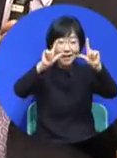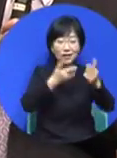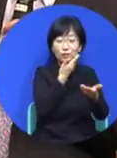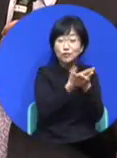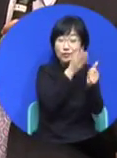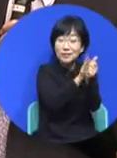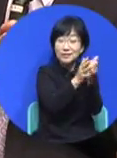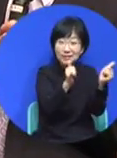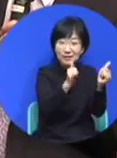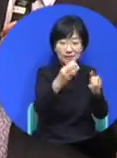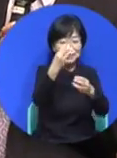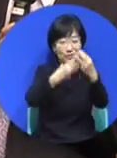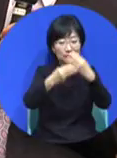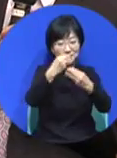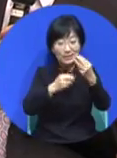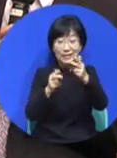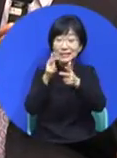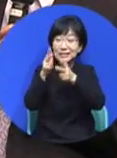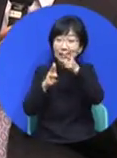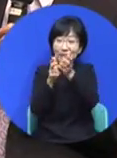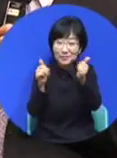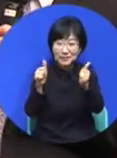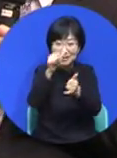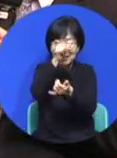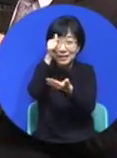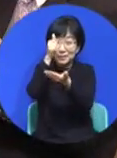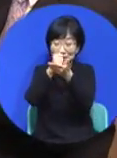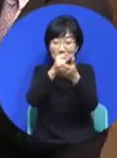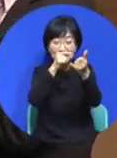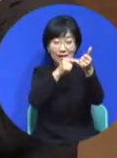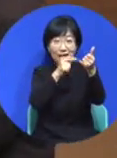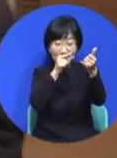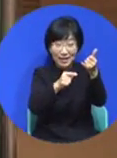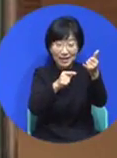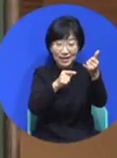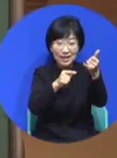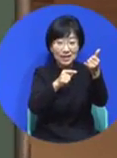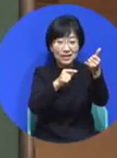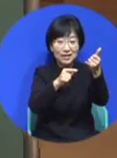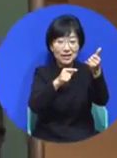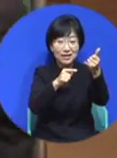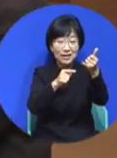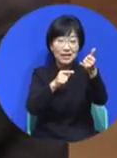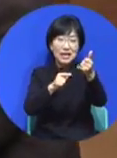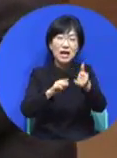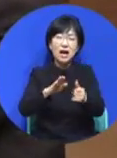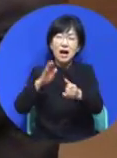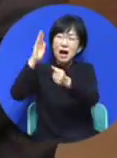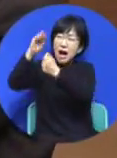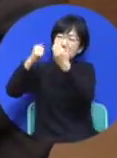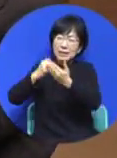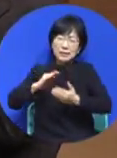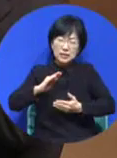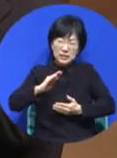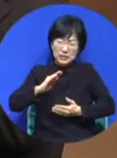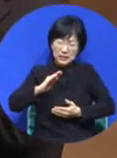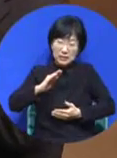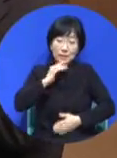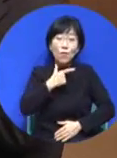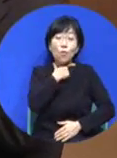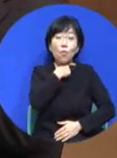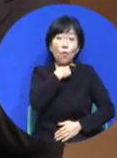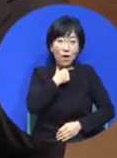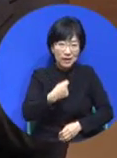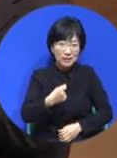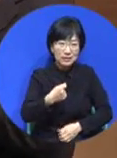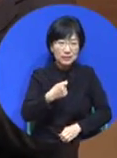렘넌트에게, 산업인들에게, 장로님들에게 진짜 하나님이 정말로 원하시는 역사 일어나게 되기를 원합니다. I really